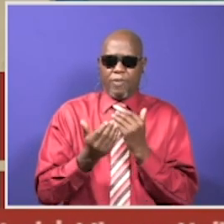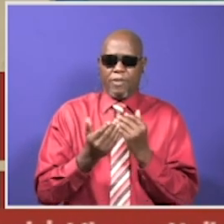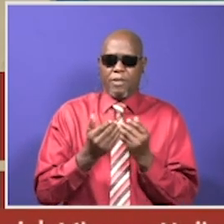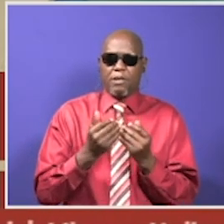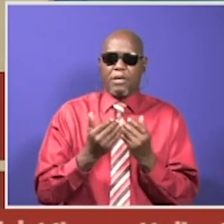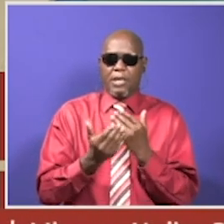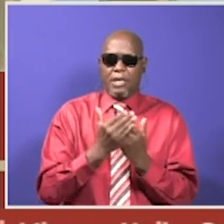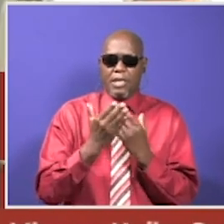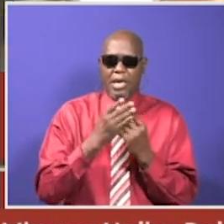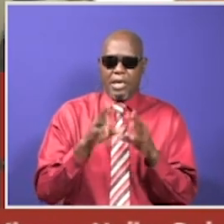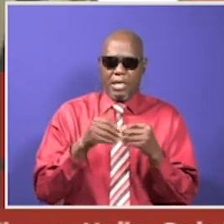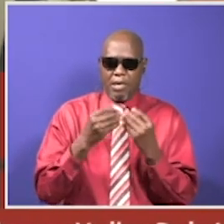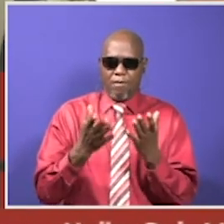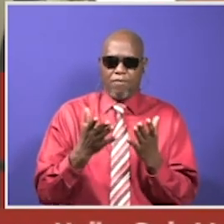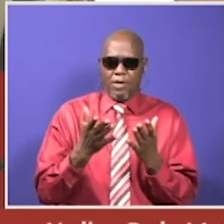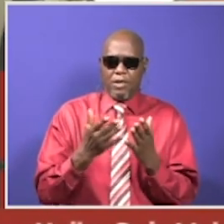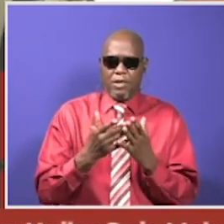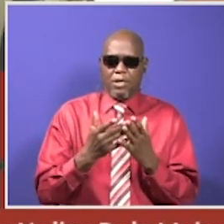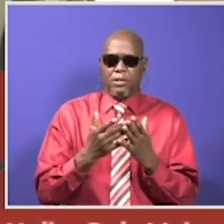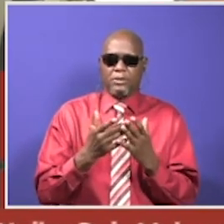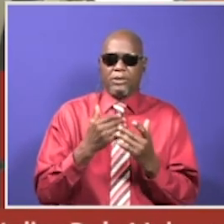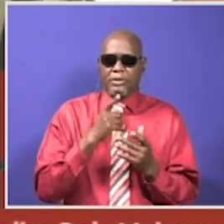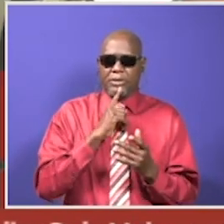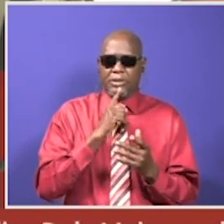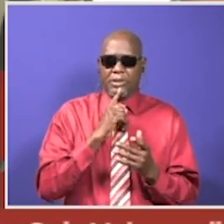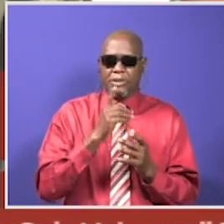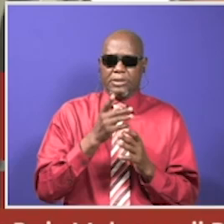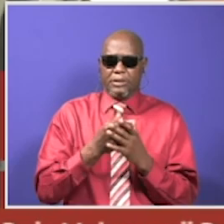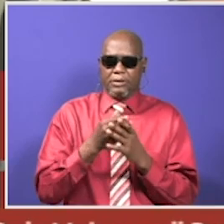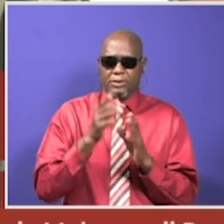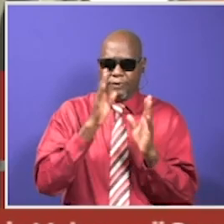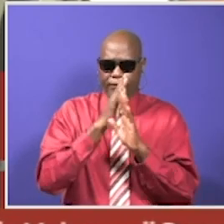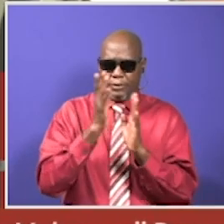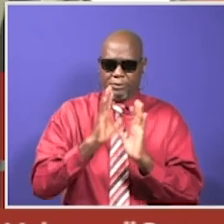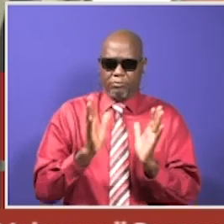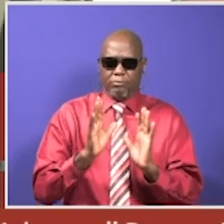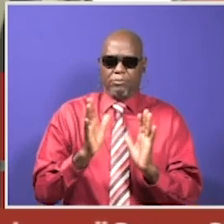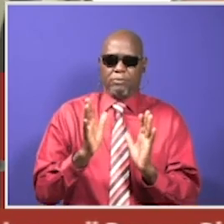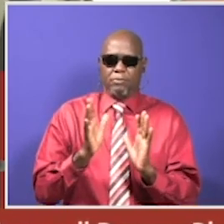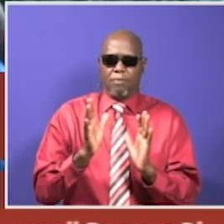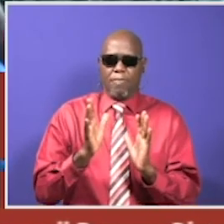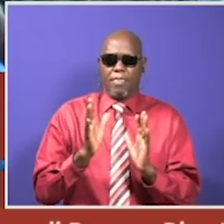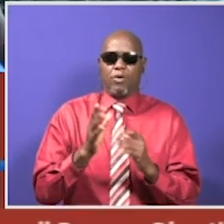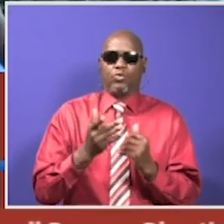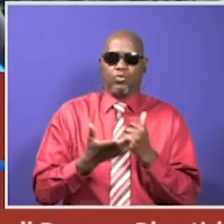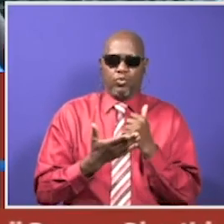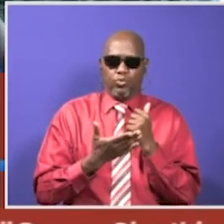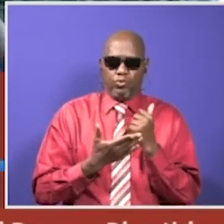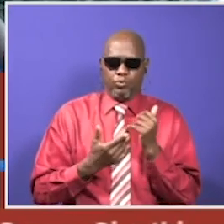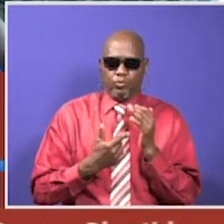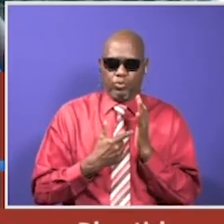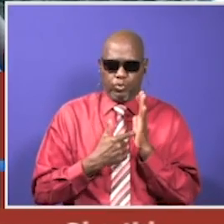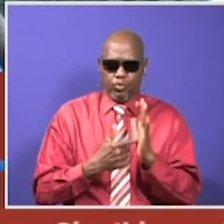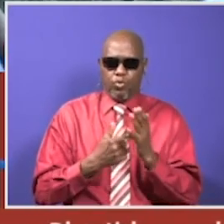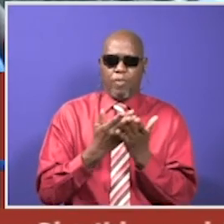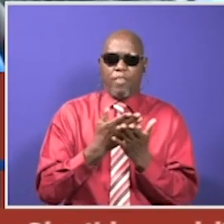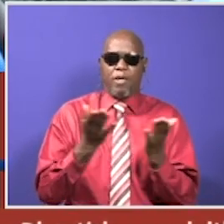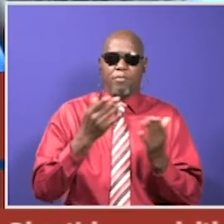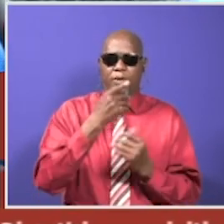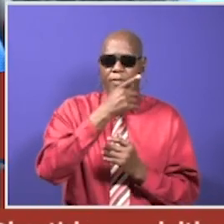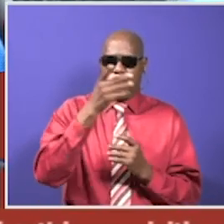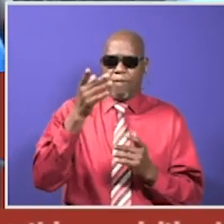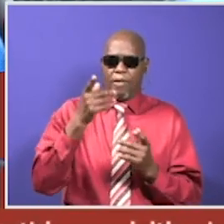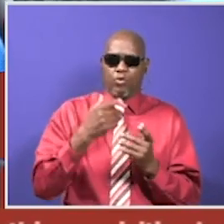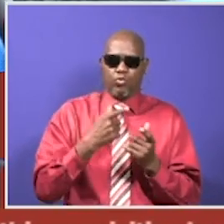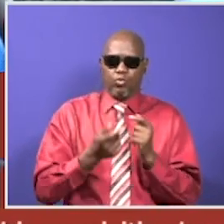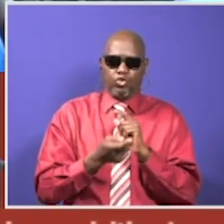wamehimizwa kutowaficha na badala yake kuwasajili katika taasisi zinazoweza kusaidia katika urekebishaji